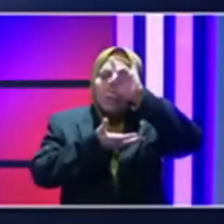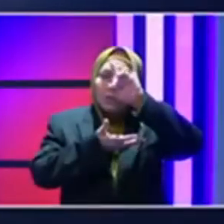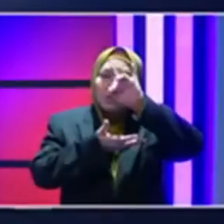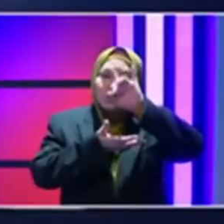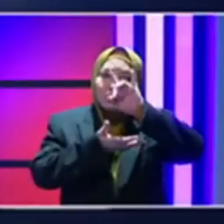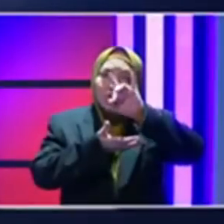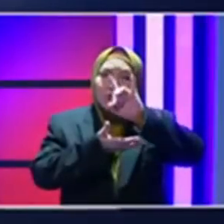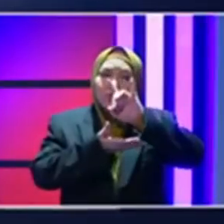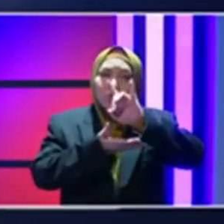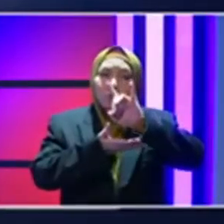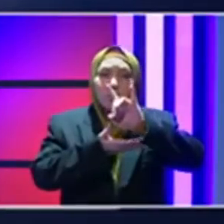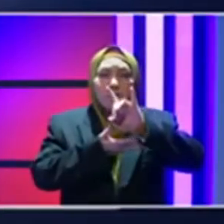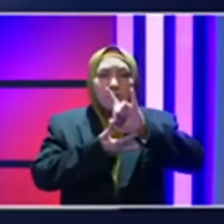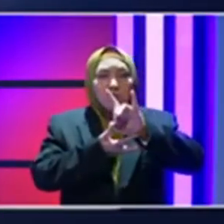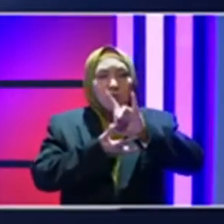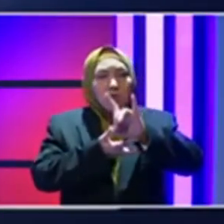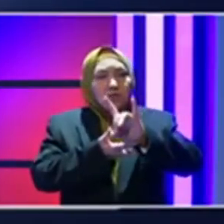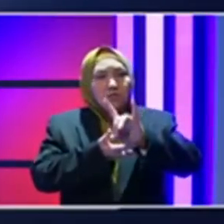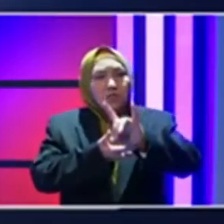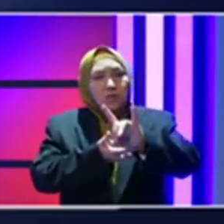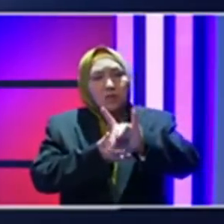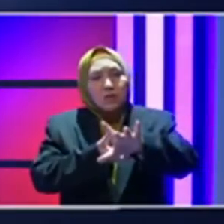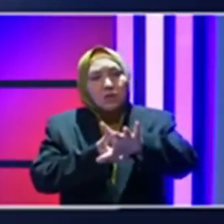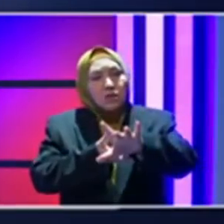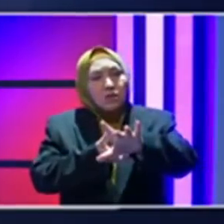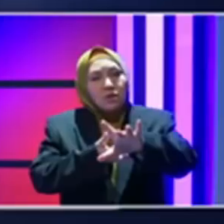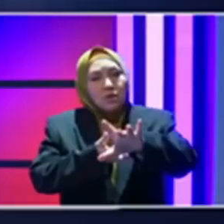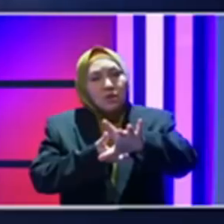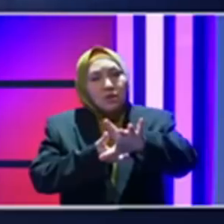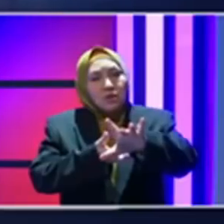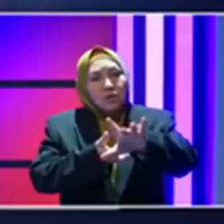audzubillahiminas syaiton nirojim